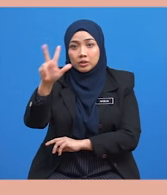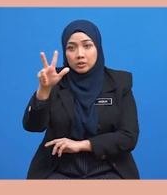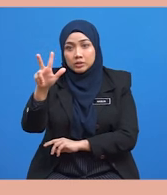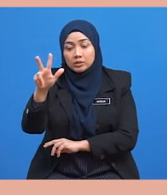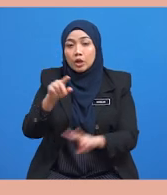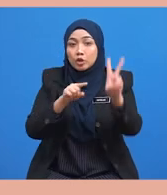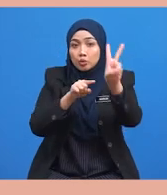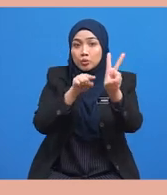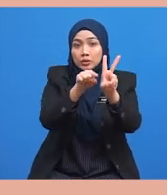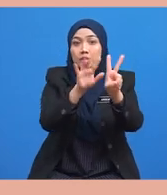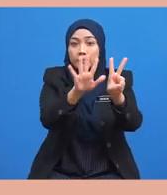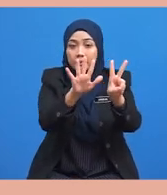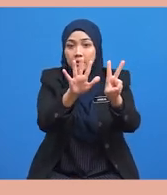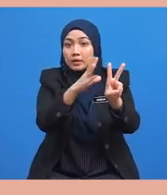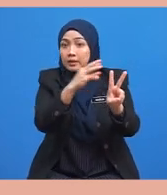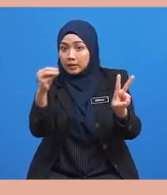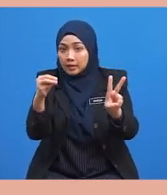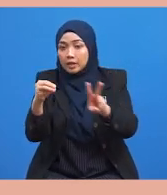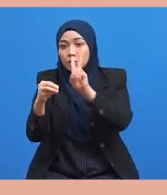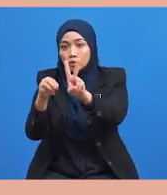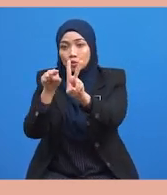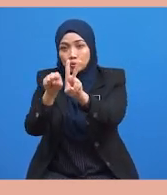adalah 2.5 dan